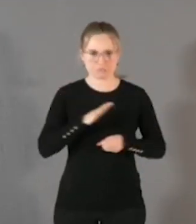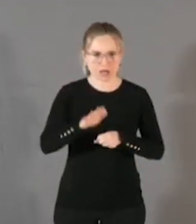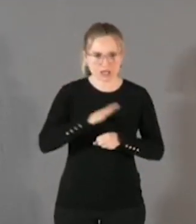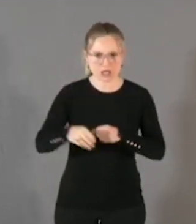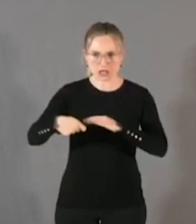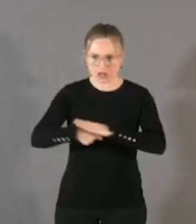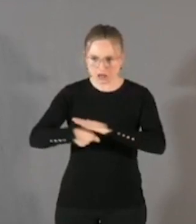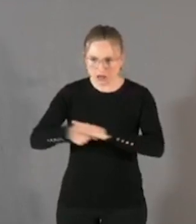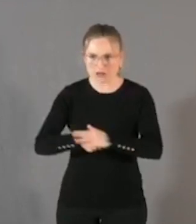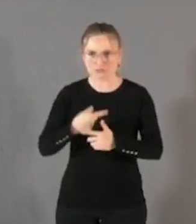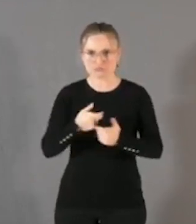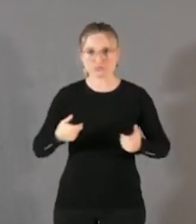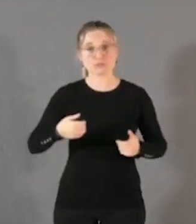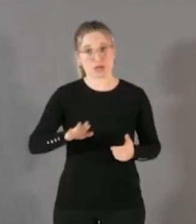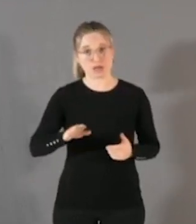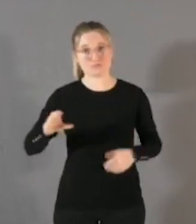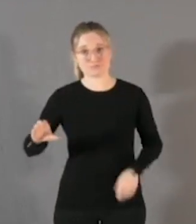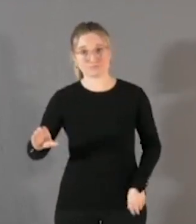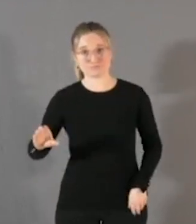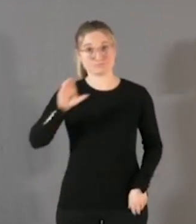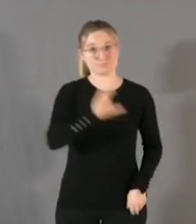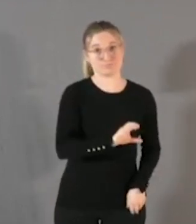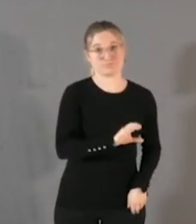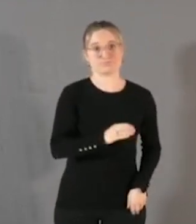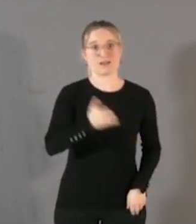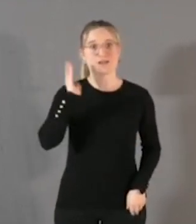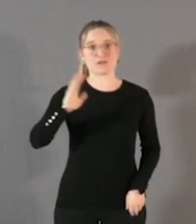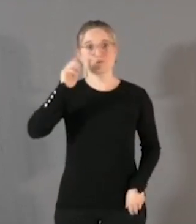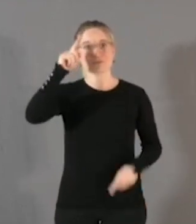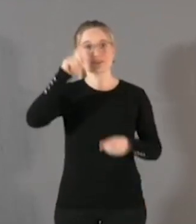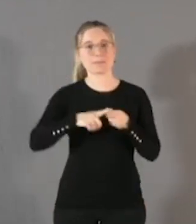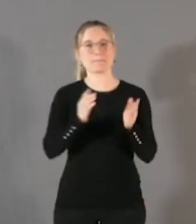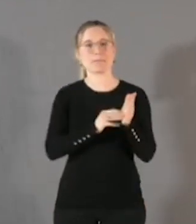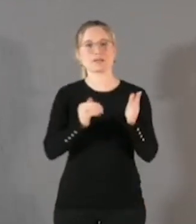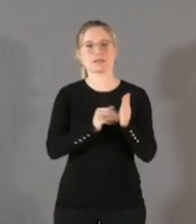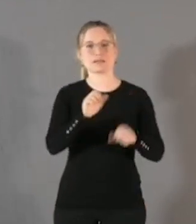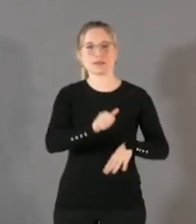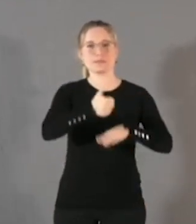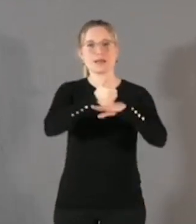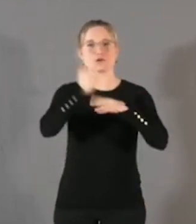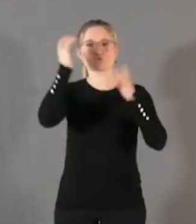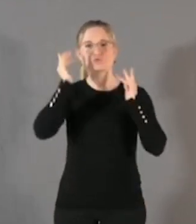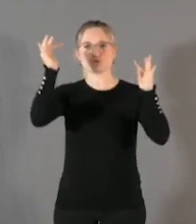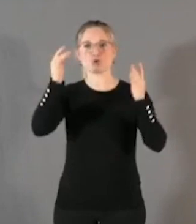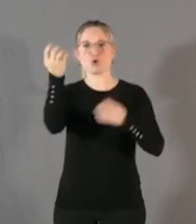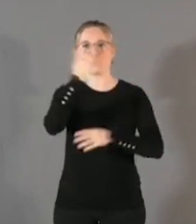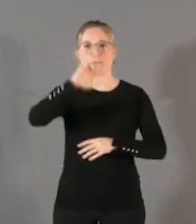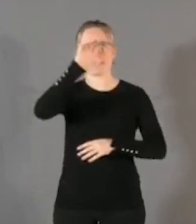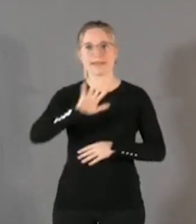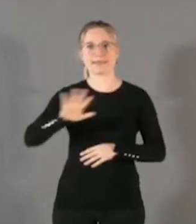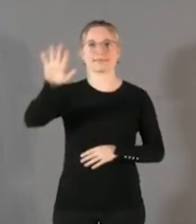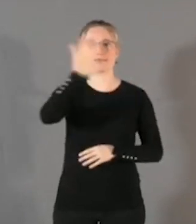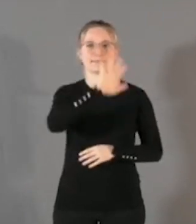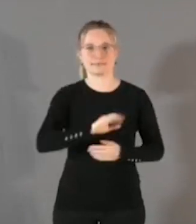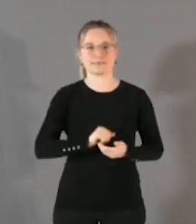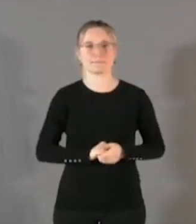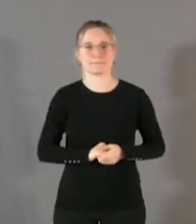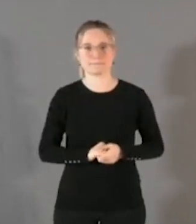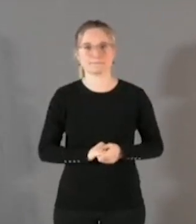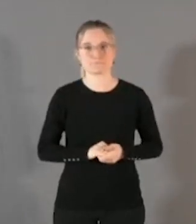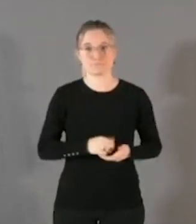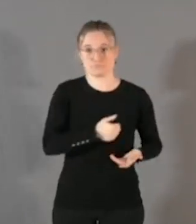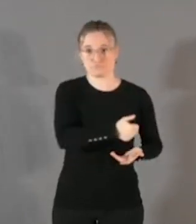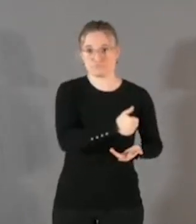capitale européenne de la culture. Il avait quand même su monter des dossiers qui ont convaincu les huiles européennes